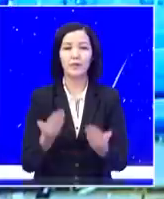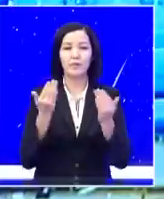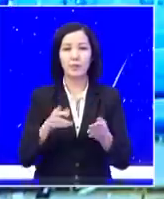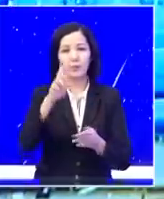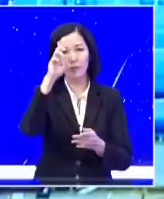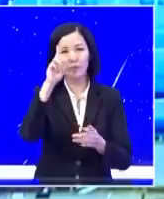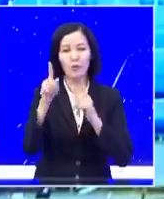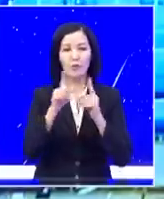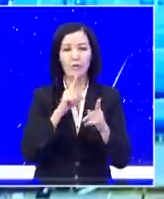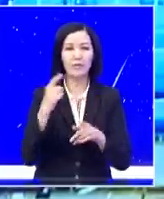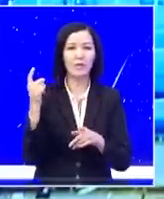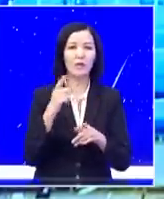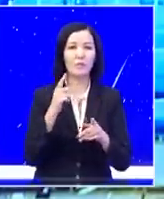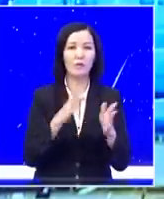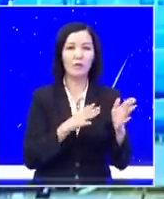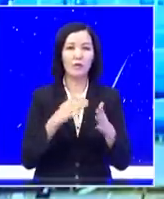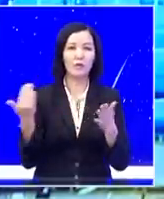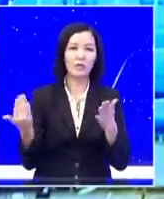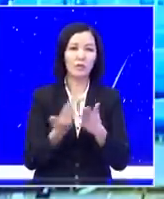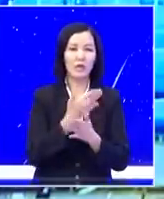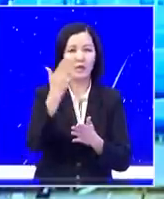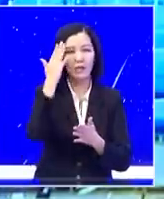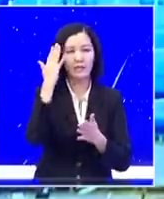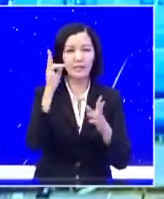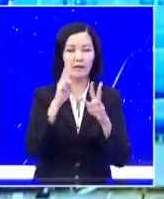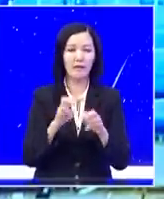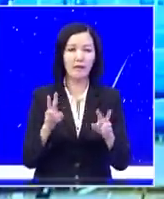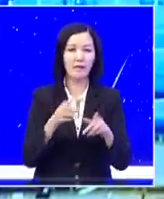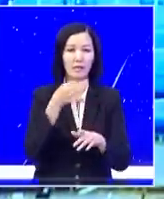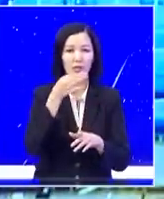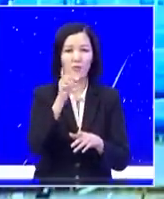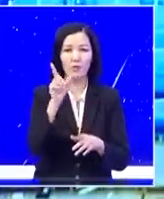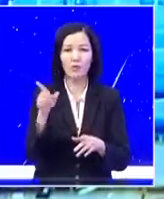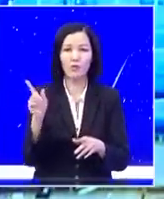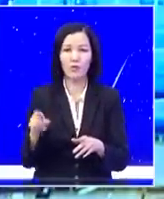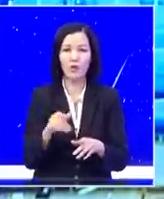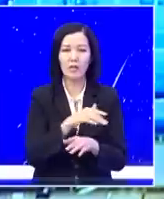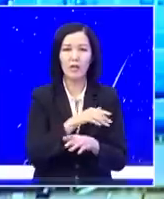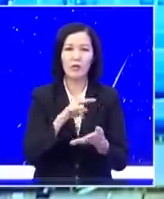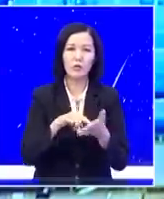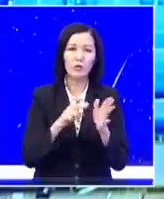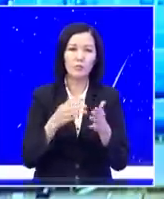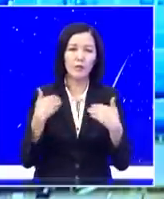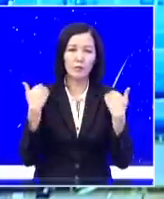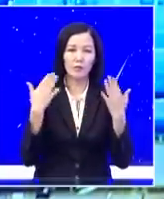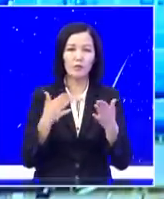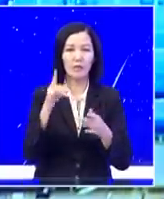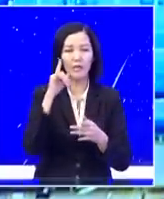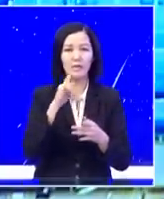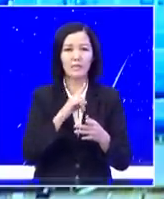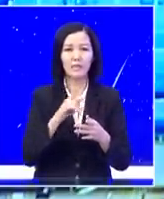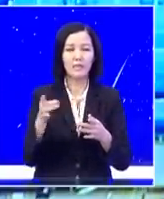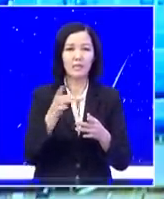Бүгін үкімет отырысында экономиканы тұрақтандырудың жаңа әдістері қаралды. Жауапты тұлғалар сәйкесінше кешенді жоспарларын ұсынды.